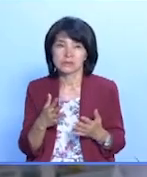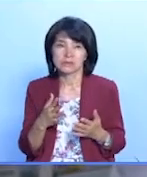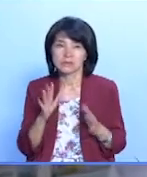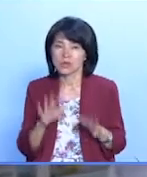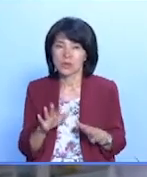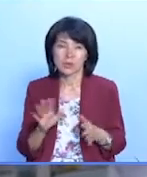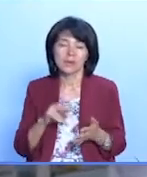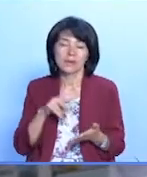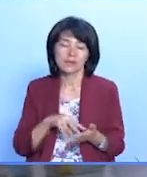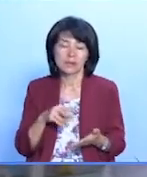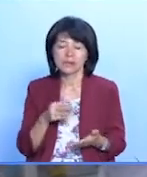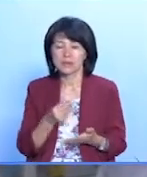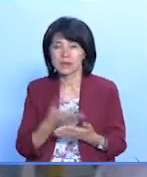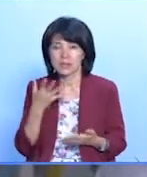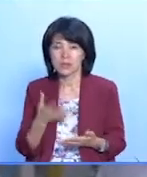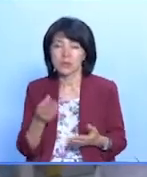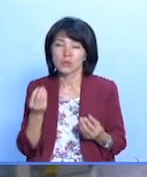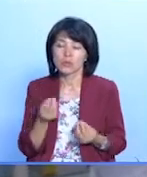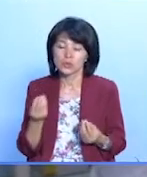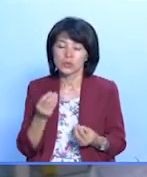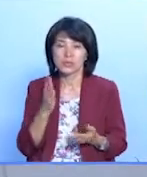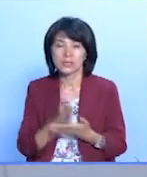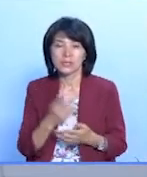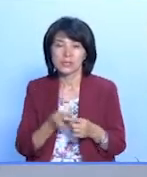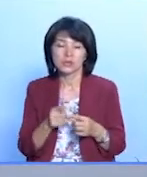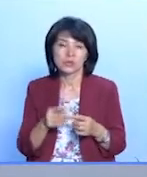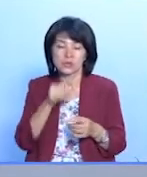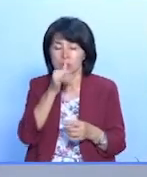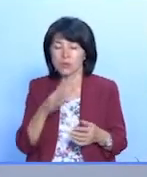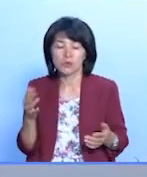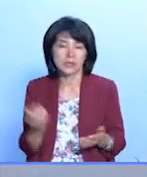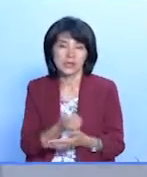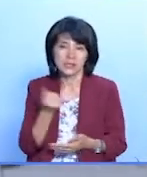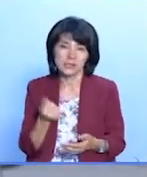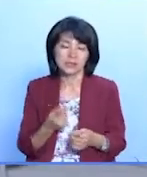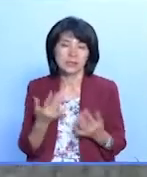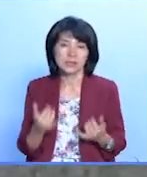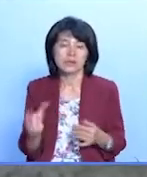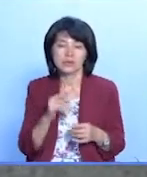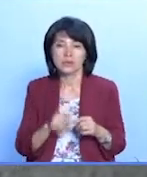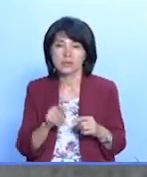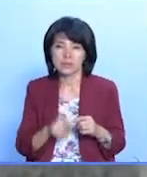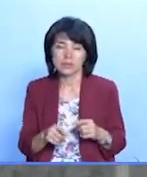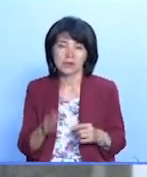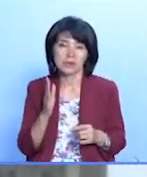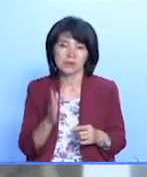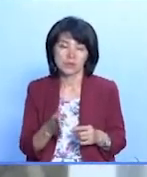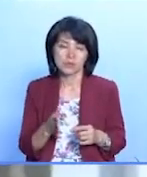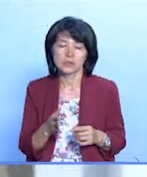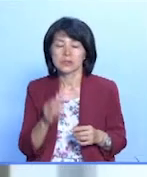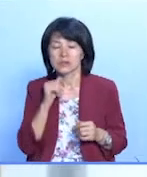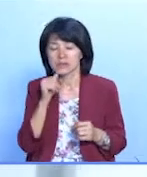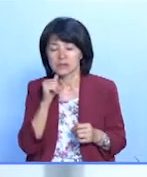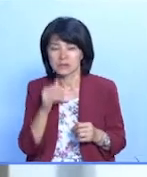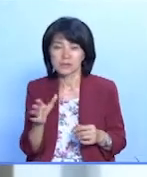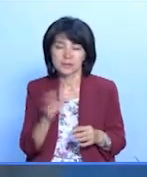емес. Халық емделуге қажетті препаратты таба алмай саңдалып қалды. Дәрмектердің жеткіліктігін тексеру үшін Ертіс адалдық алаңы жобасының өкілдері дәріханаларға